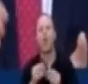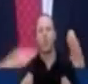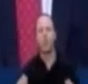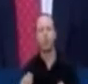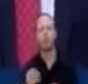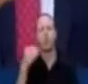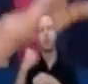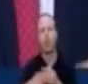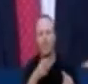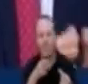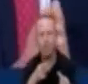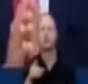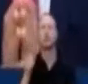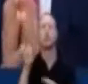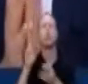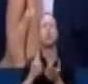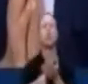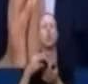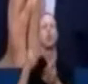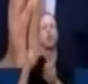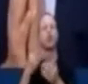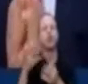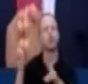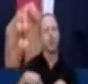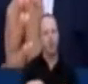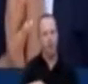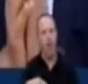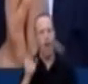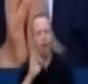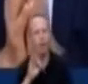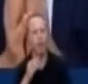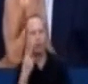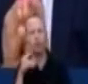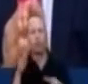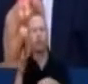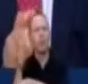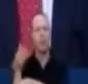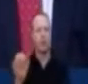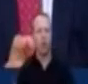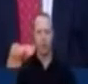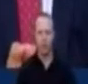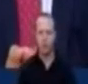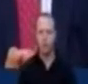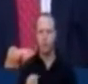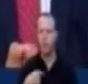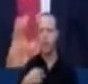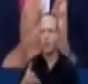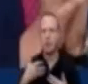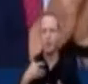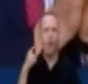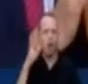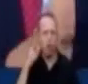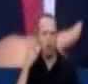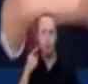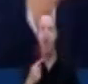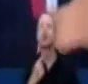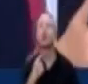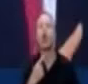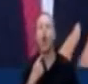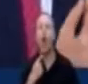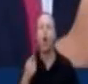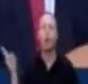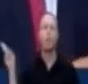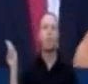על ירושלים. אבל הוא עדיין מקבל את הפתרון של שתי מדינות לשני עמים. בכל אופן, אני שמח לשמוע כרגע קולות כאלה מגיעים גם מכיוון הבית הלבן, או